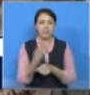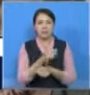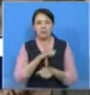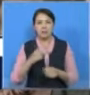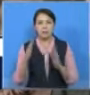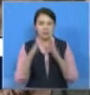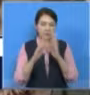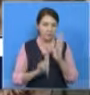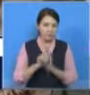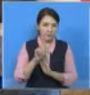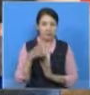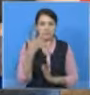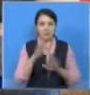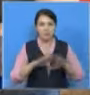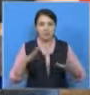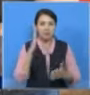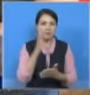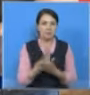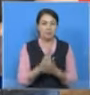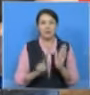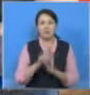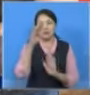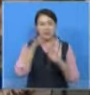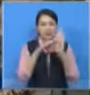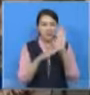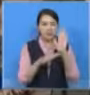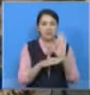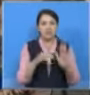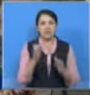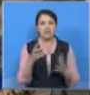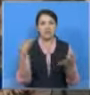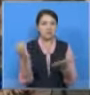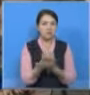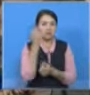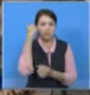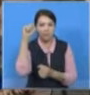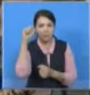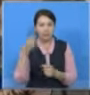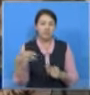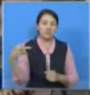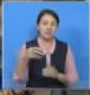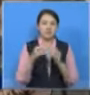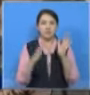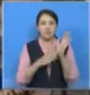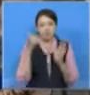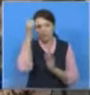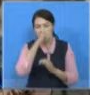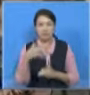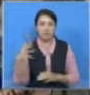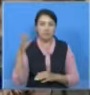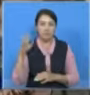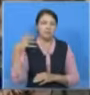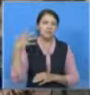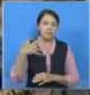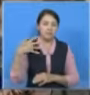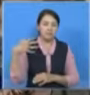үйден бастадым. 5 балам бар. Бастау бағдарламасымен грант ұтып алдым. 2019 жылы 505 мыңды.